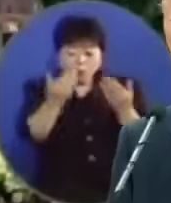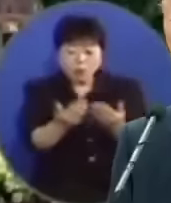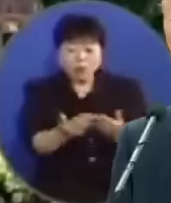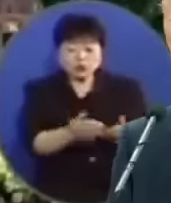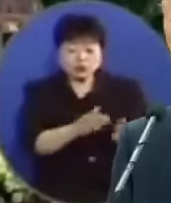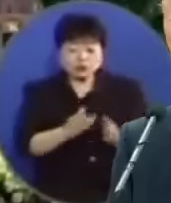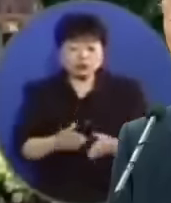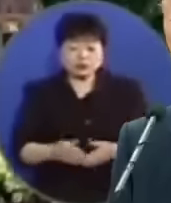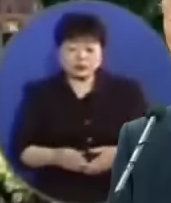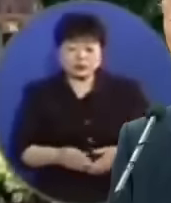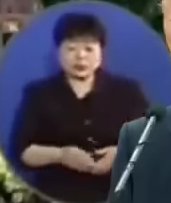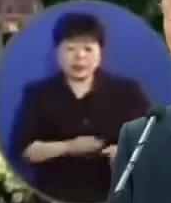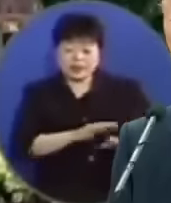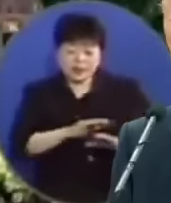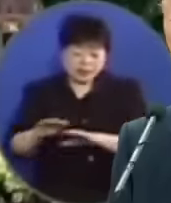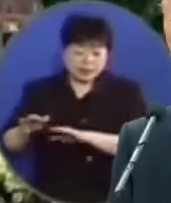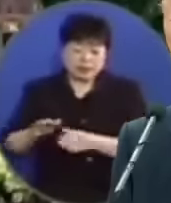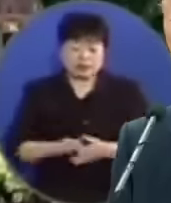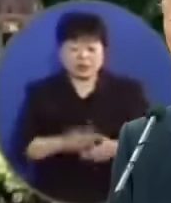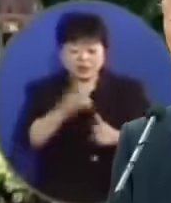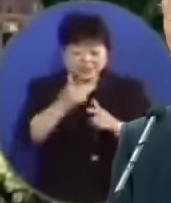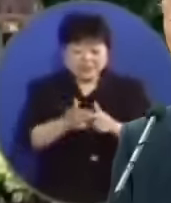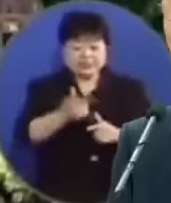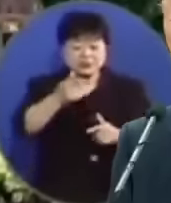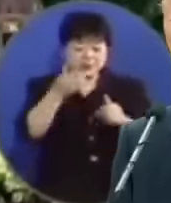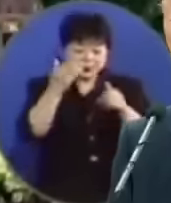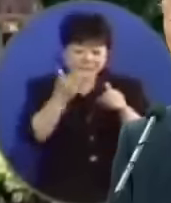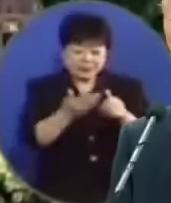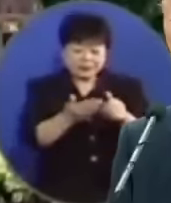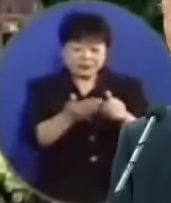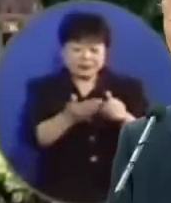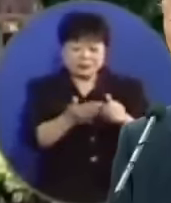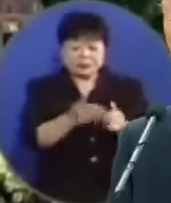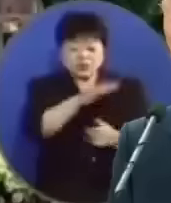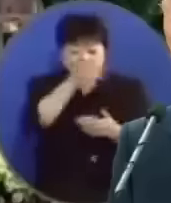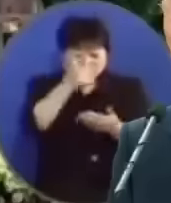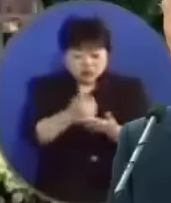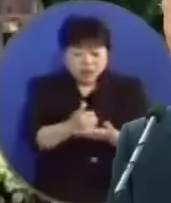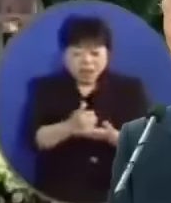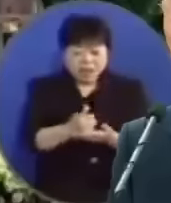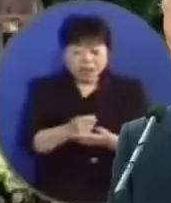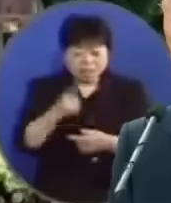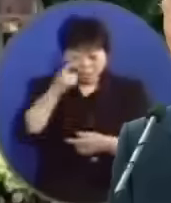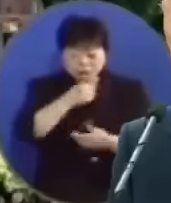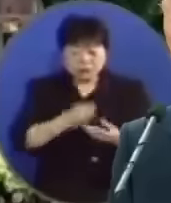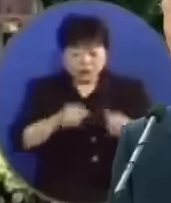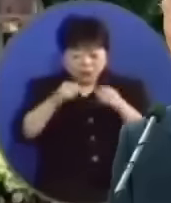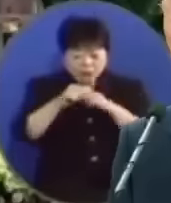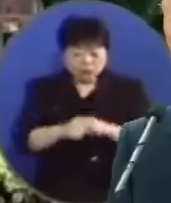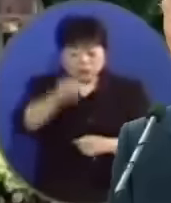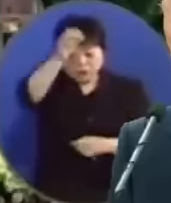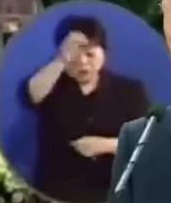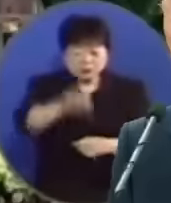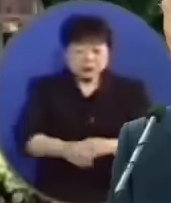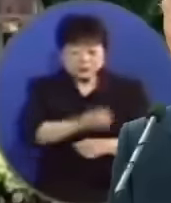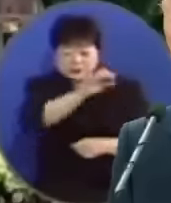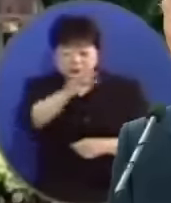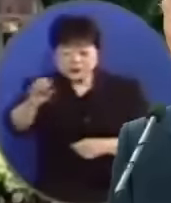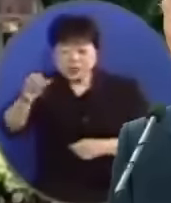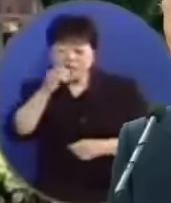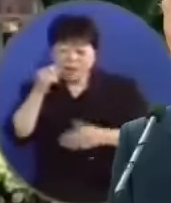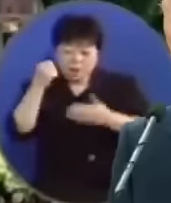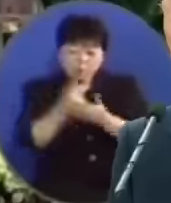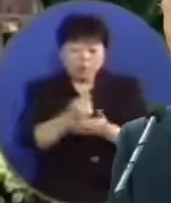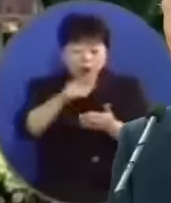무장을 해제해버리신 것입니다. 나사렛 예수님께서 우리의 죄와 불의, 추악과 저주, 절망과 죽음을 십자가에 못 박아서